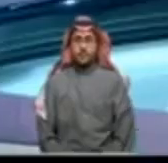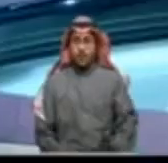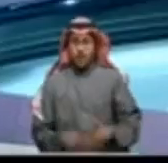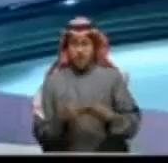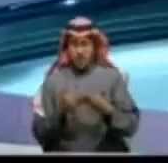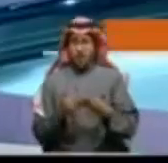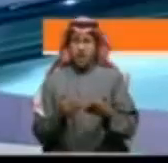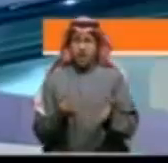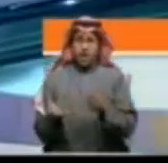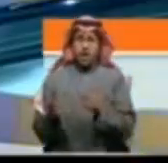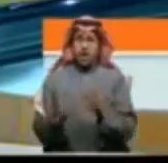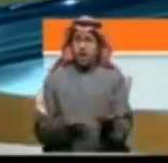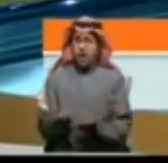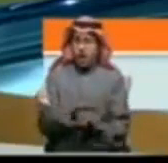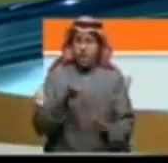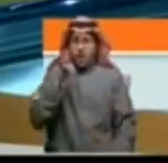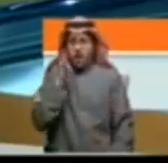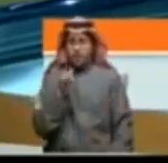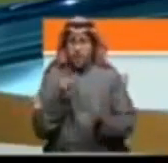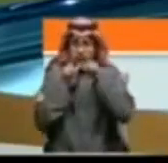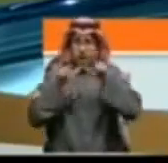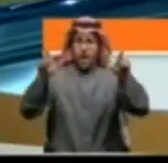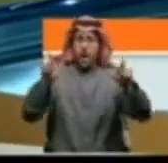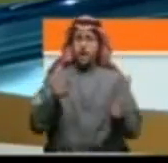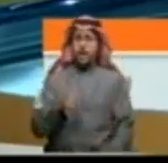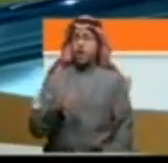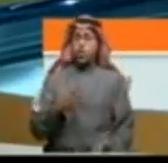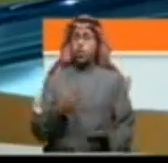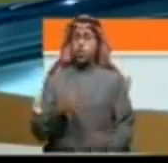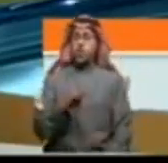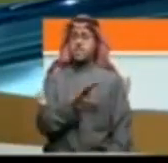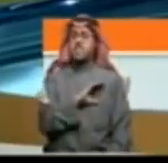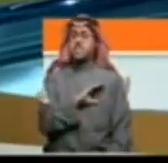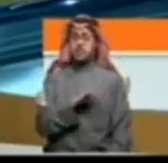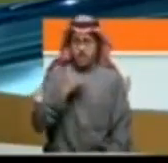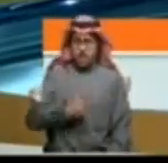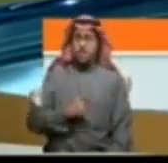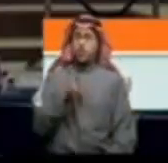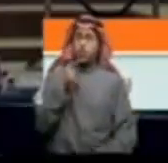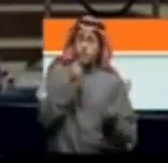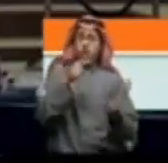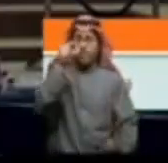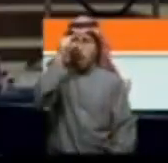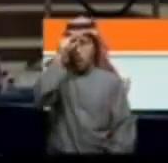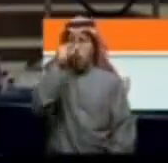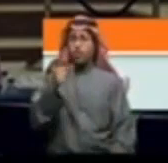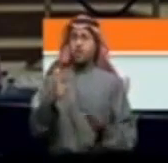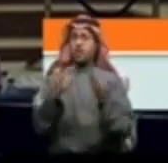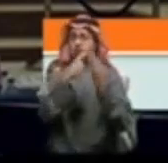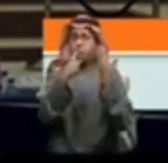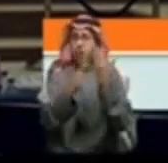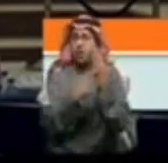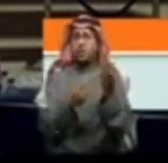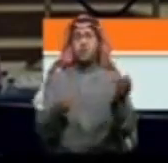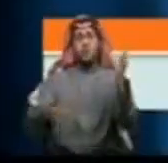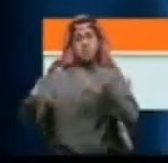في الأخبار العربية والعالمية، أعلن تحالف دعم الشرعية في اليمن ارتكاب ميليشيا الحوثي 20 انتهاكا لاتفاق